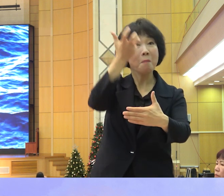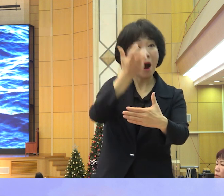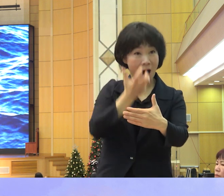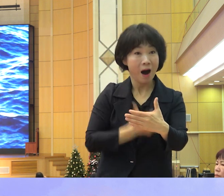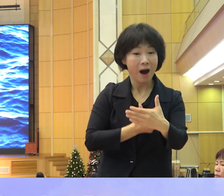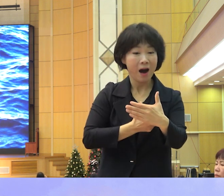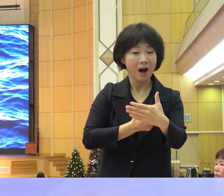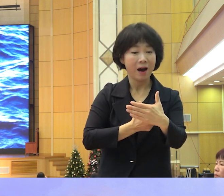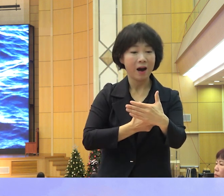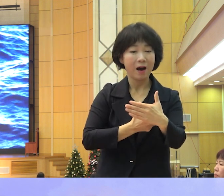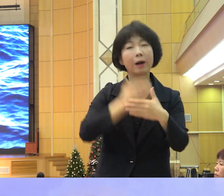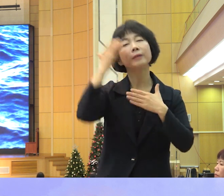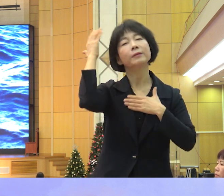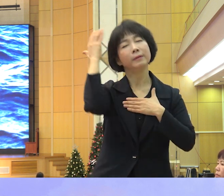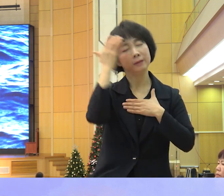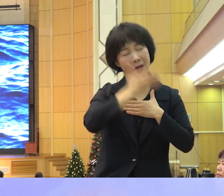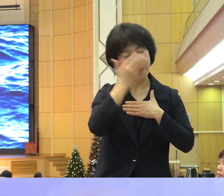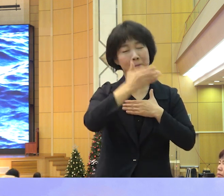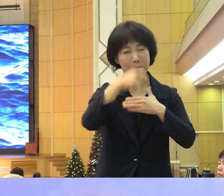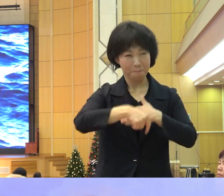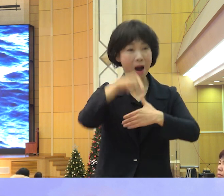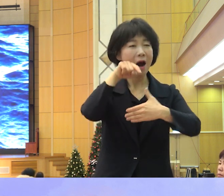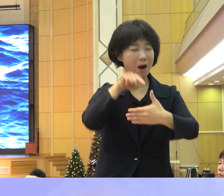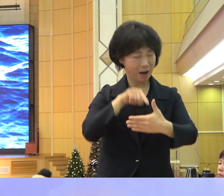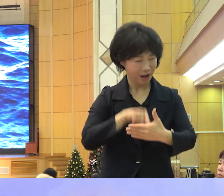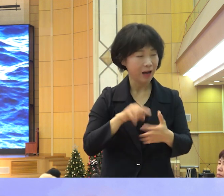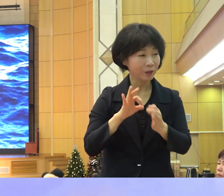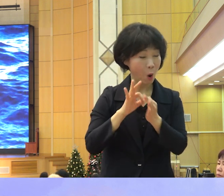강림함이라. 정결한 맘